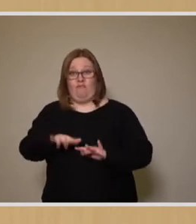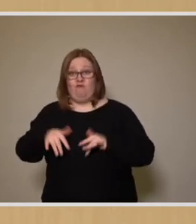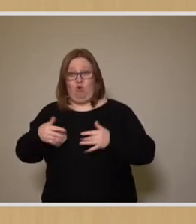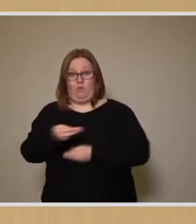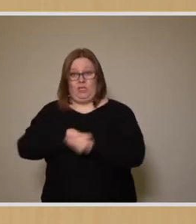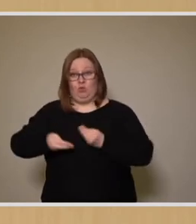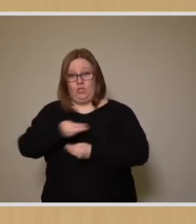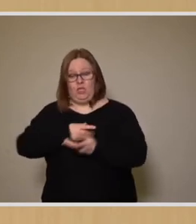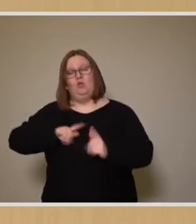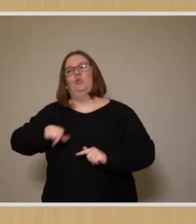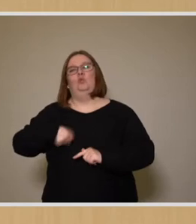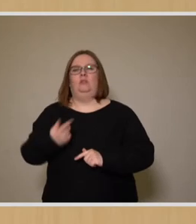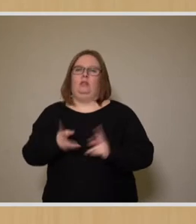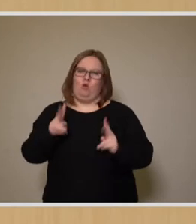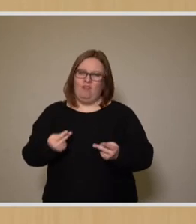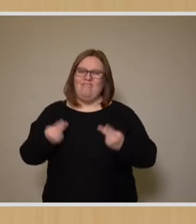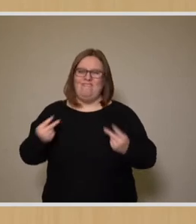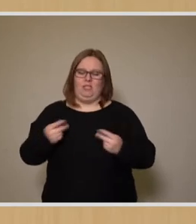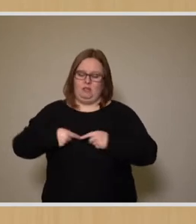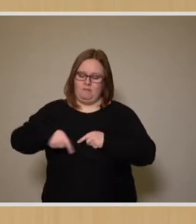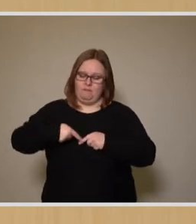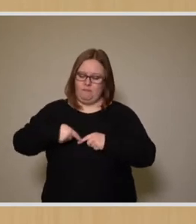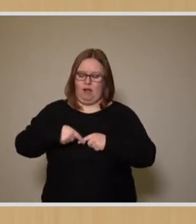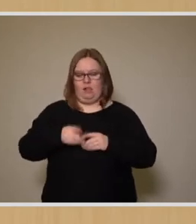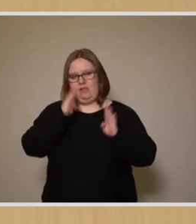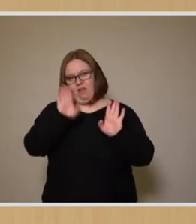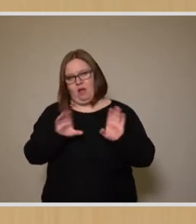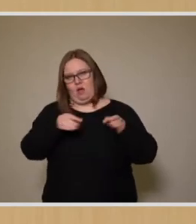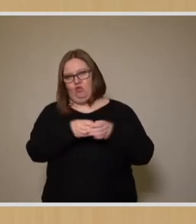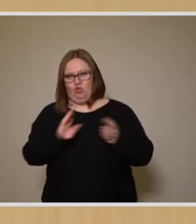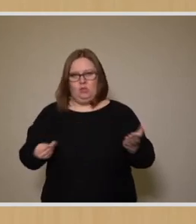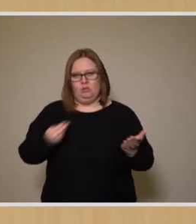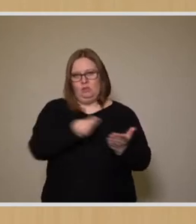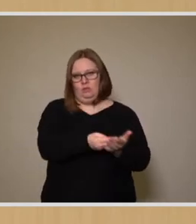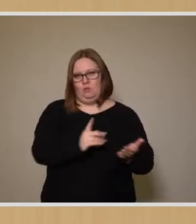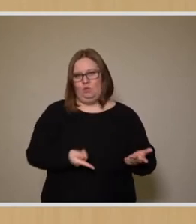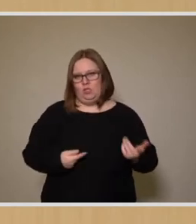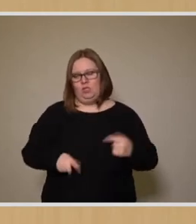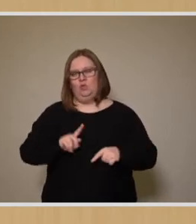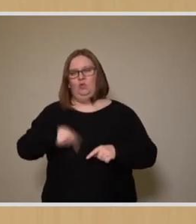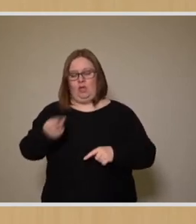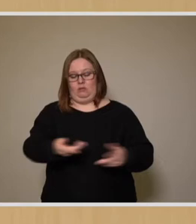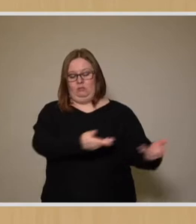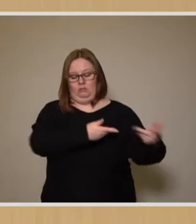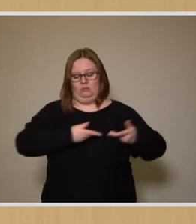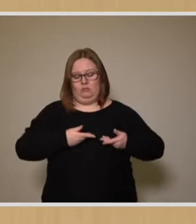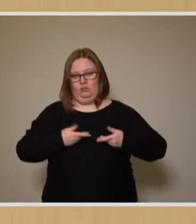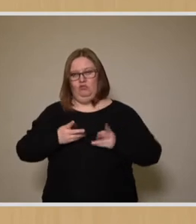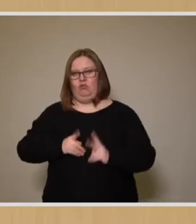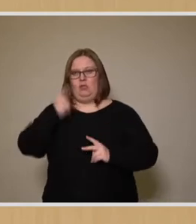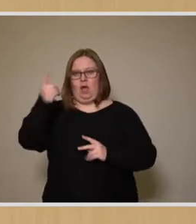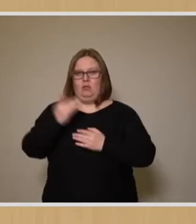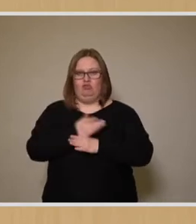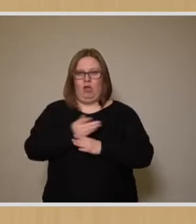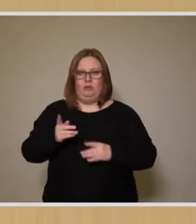wird. Und dann muss es aber auch zeitnah in den zuständigen Fachausschuss gehen und hierher in den Stadtrat kommen